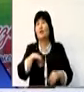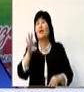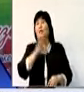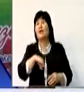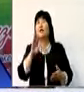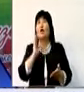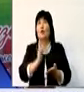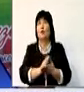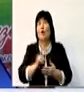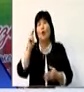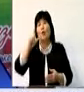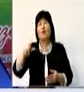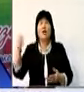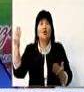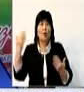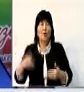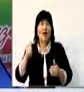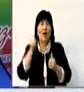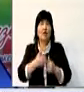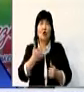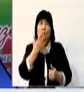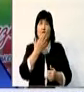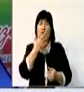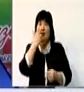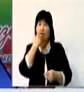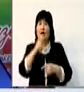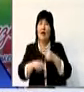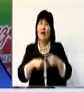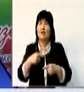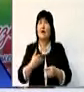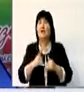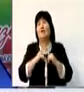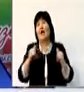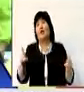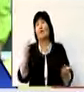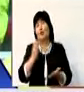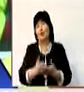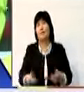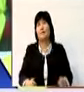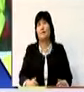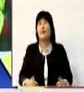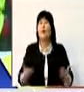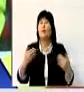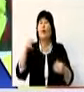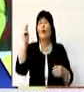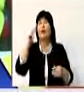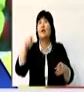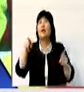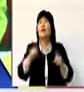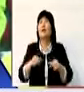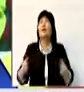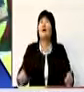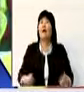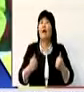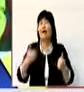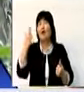отырып, оқушылардың бойына әр кез ұлттық дәстүрімізді жаңғыртып отырамын. Бойдағы білім білігін, қарым